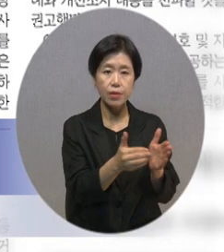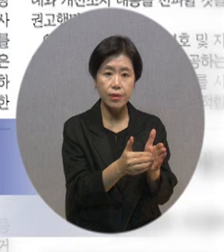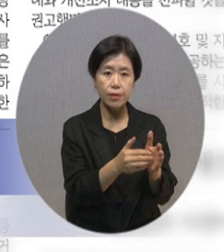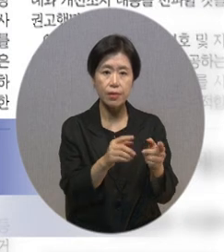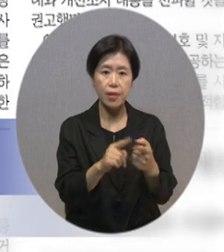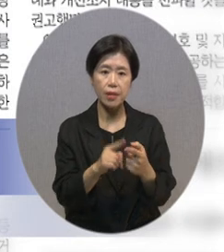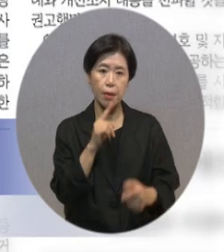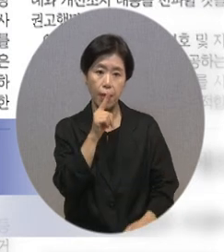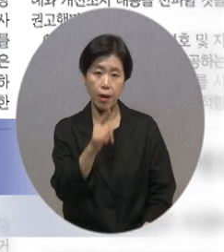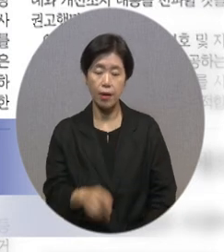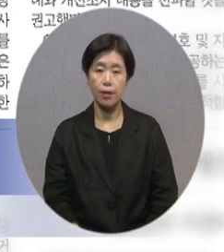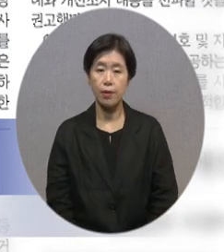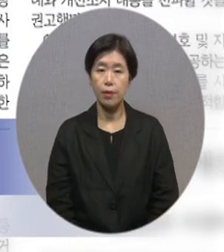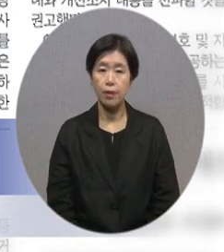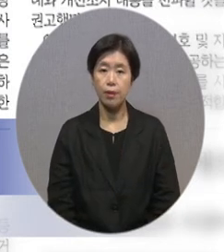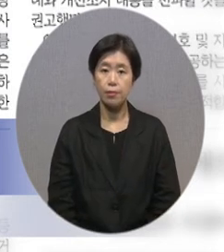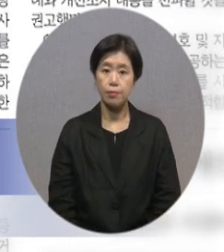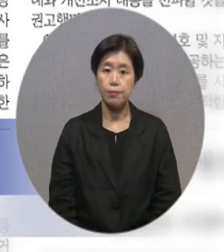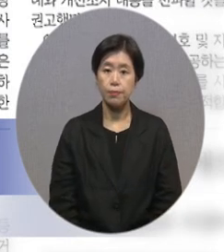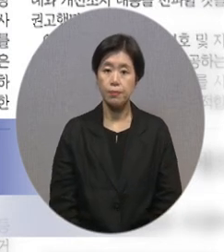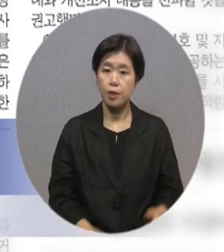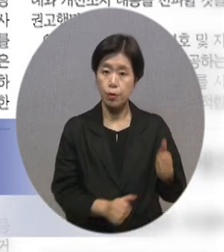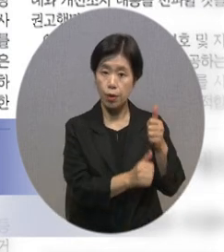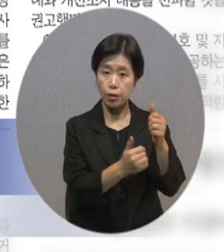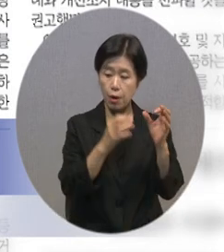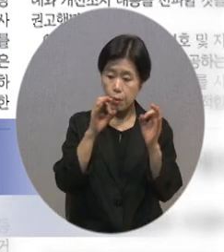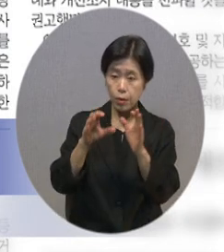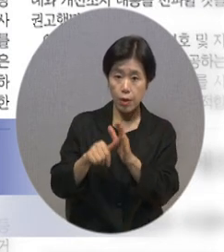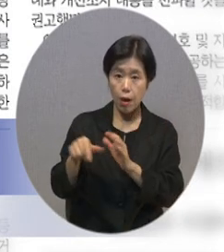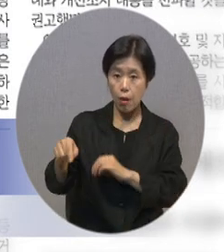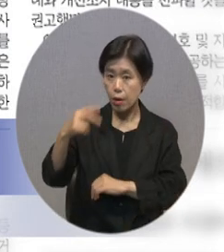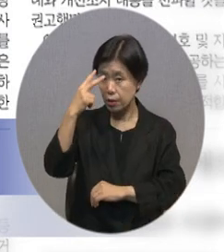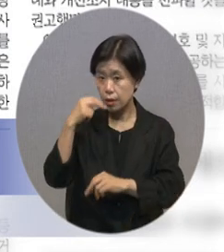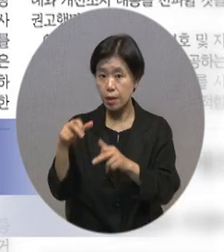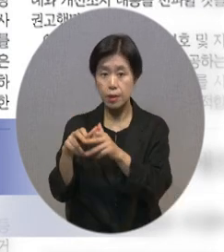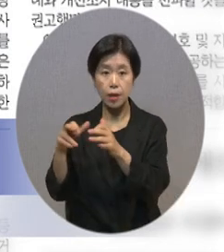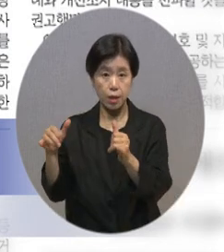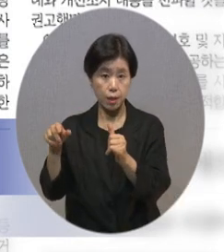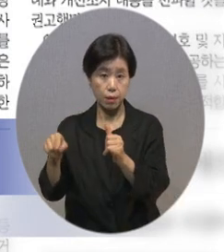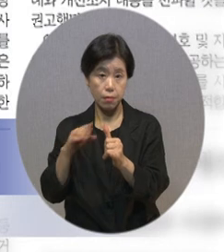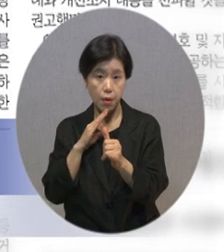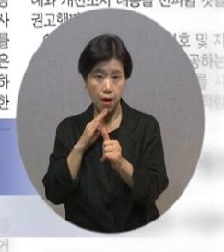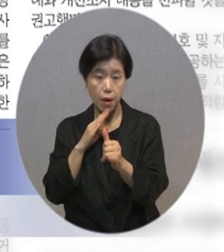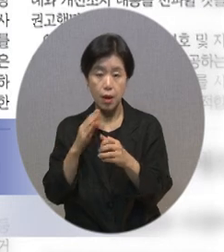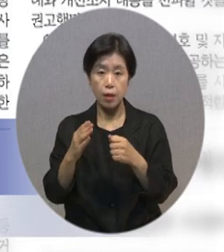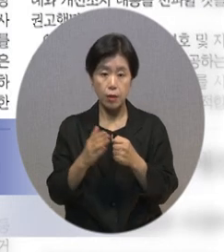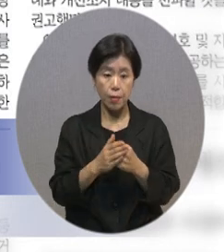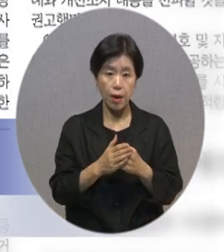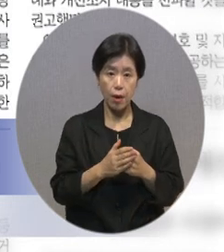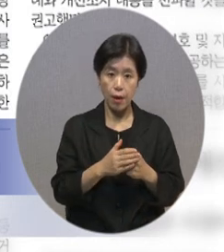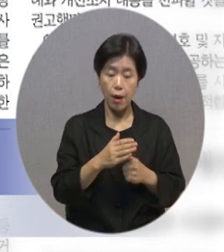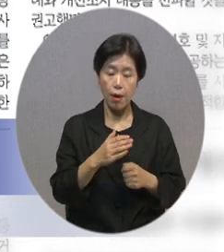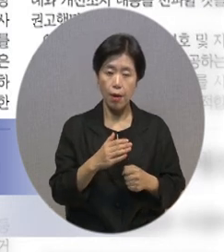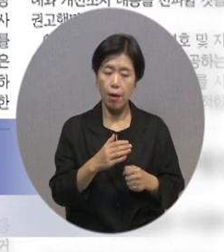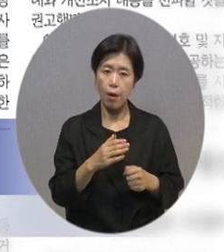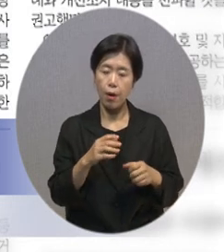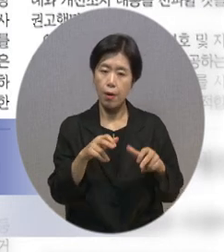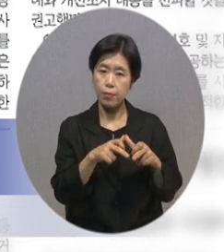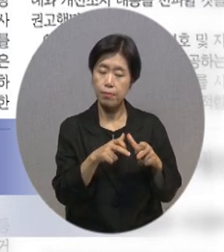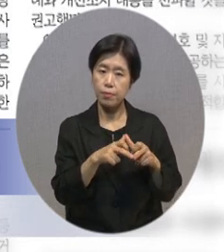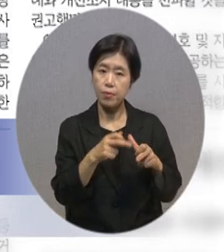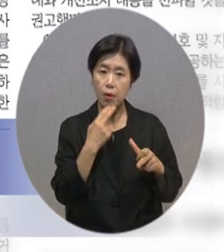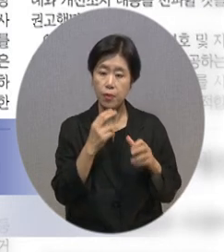인권이 장애인 차별 시정위원회는 시각 장애인임을 고려해 장애인이 아닌 사람과 실질적으로 동등한